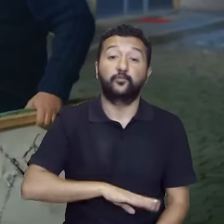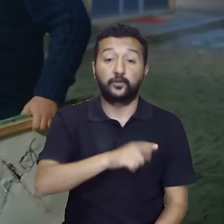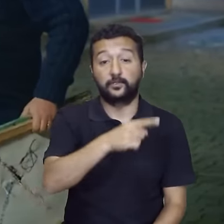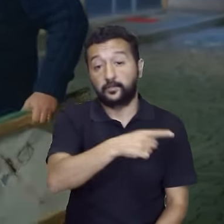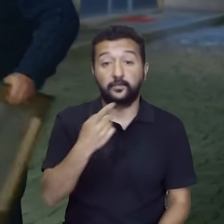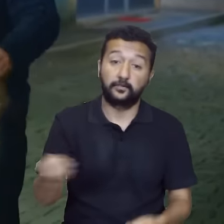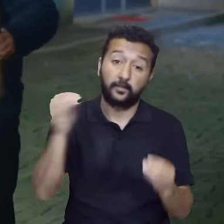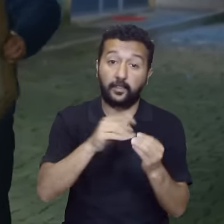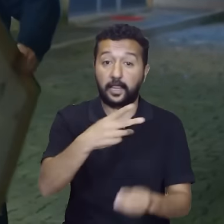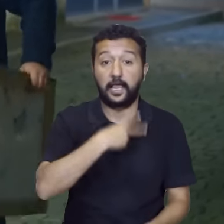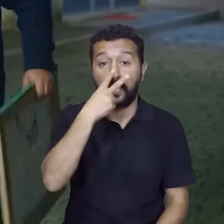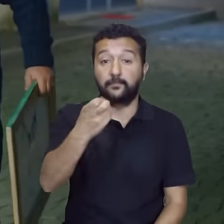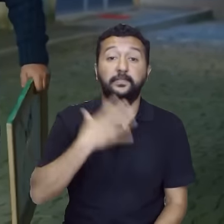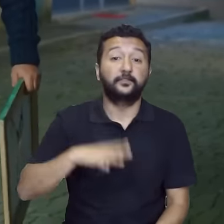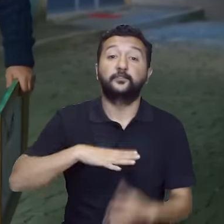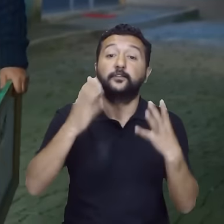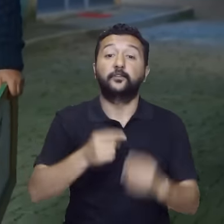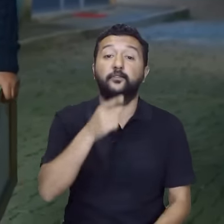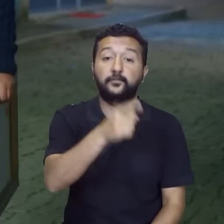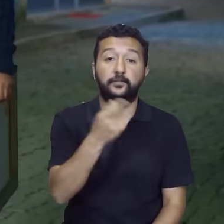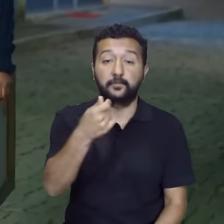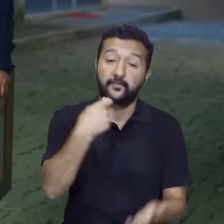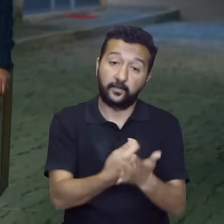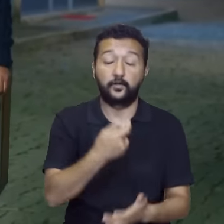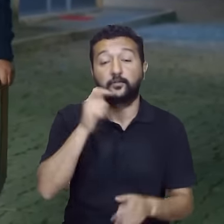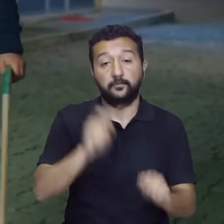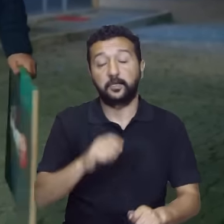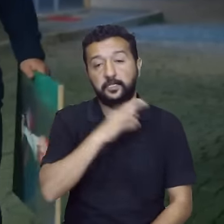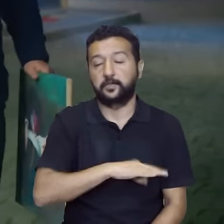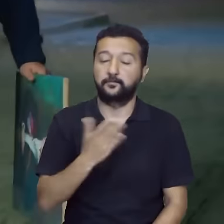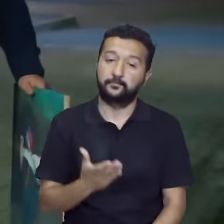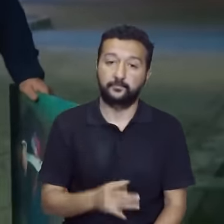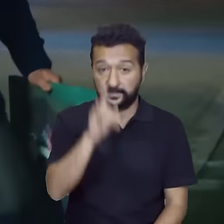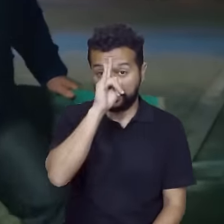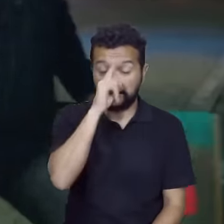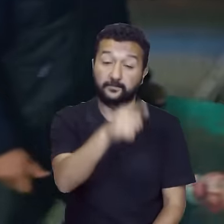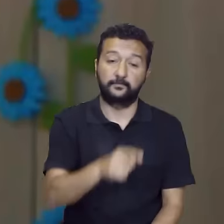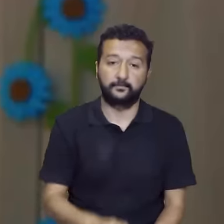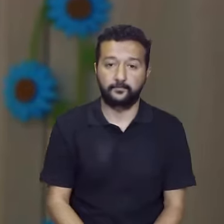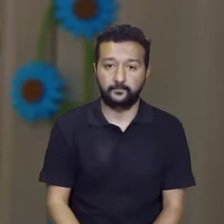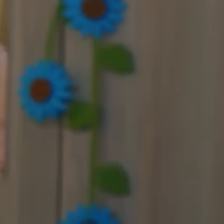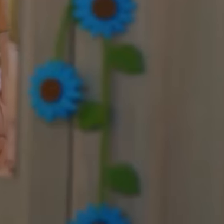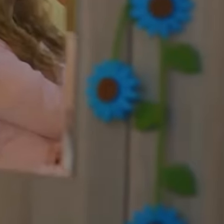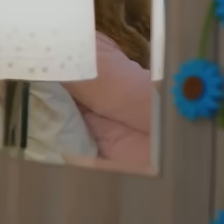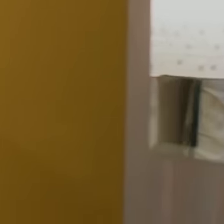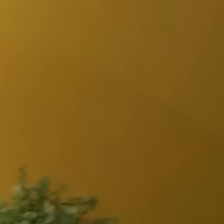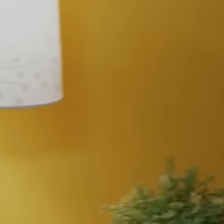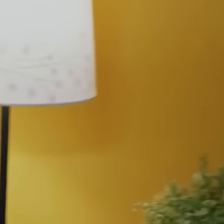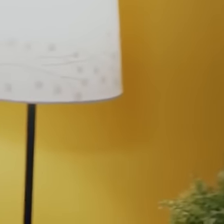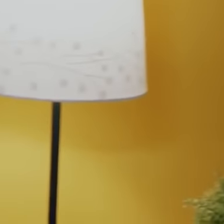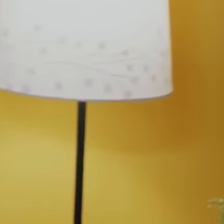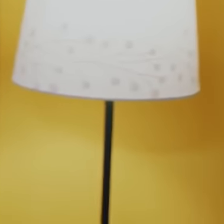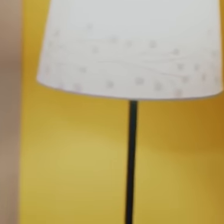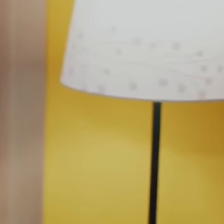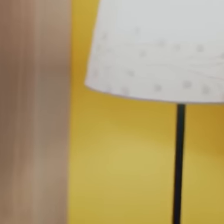önce 40 tane takla atıyordum bunu almak için. Ne oldu aha, şimdi? Aha. Parayı veren düdüğü çalar. Kıskanç. Tır yatak odasında üzerine